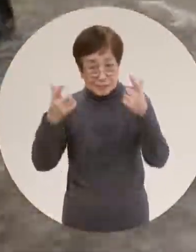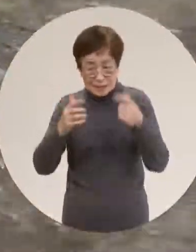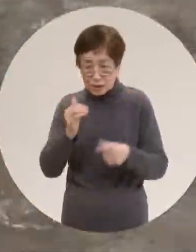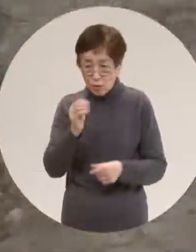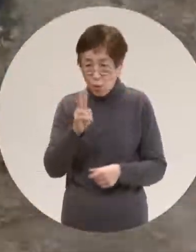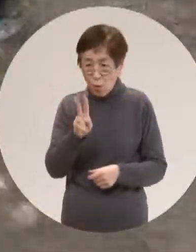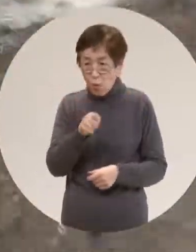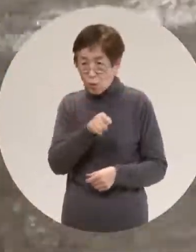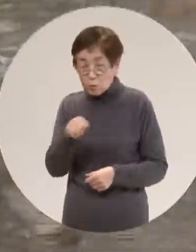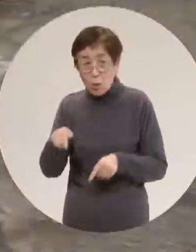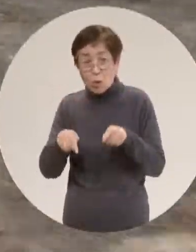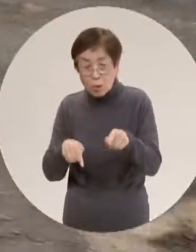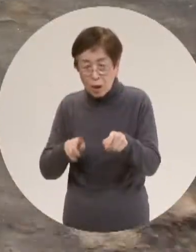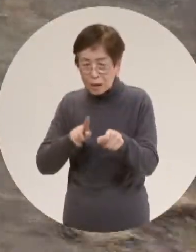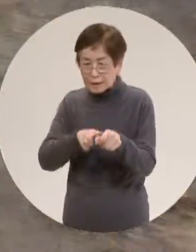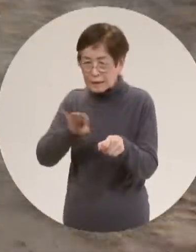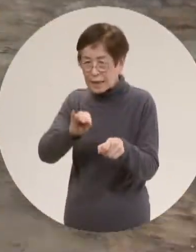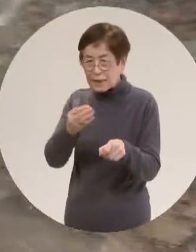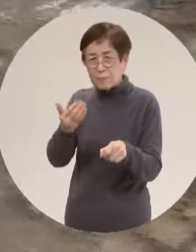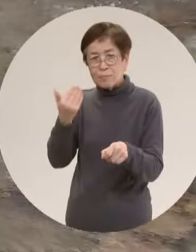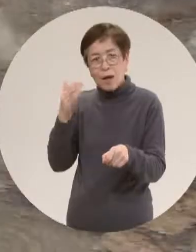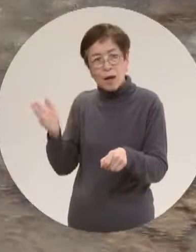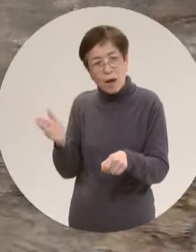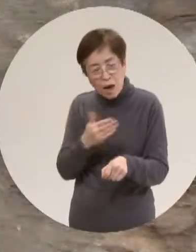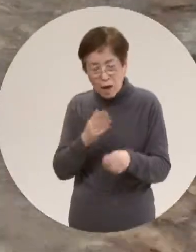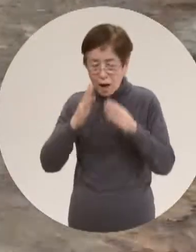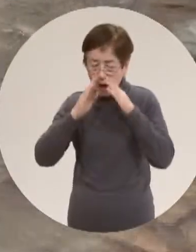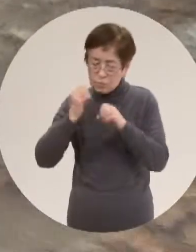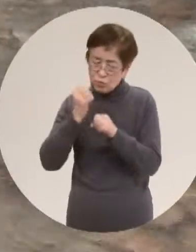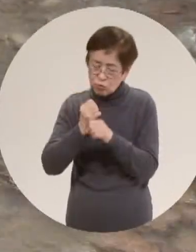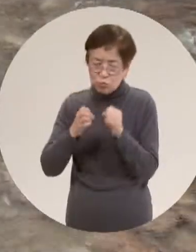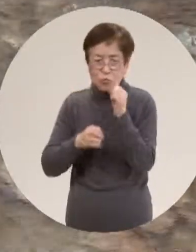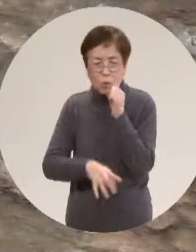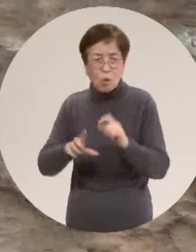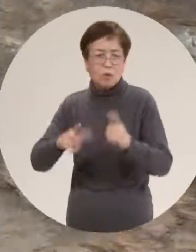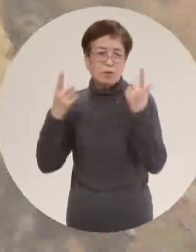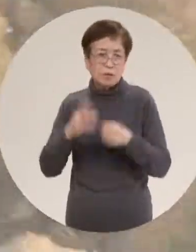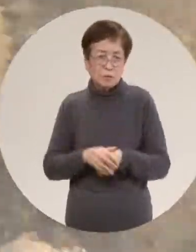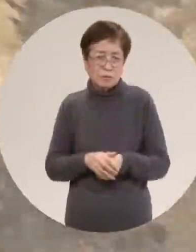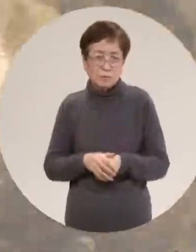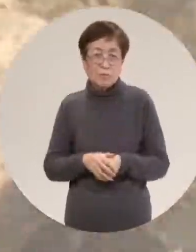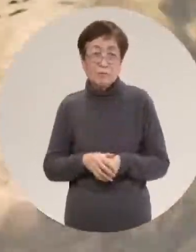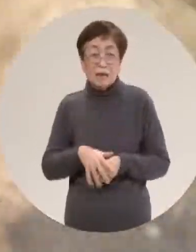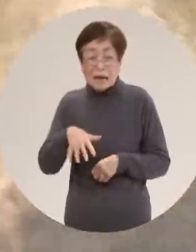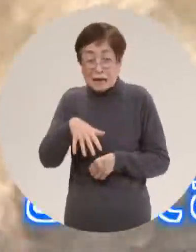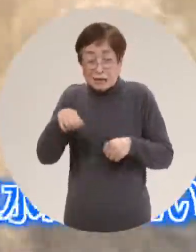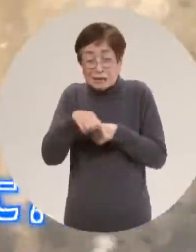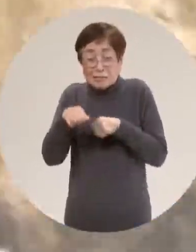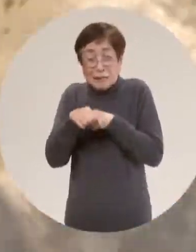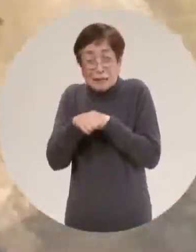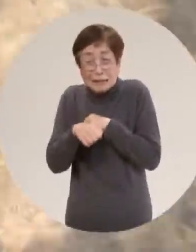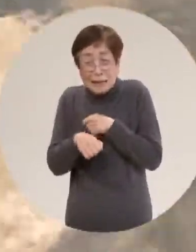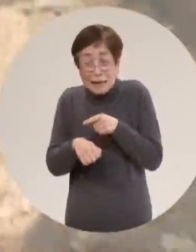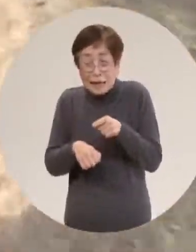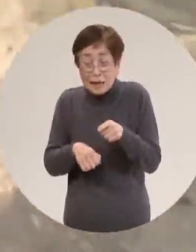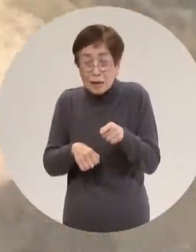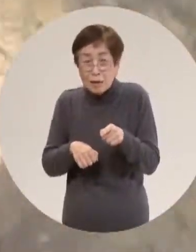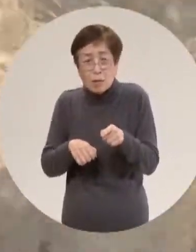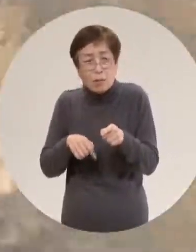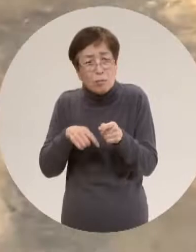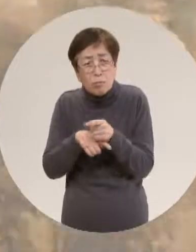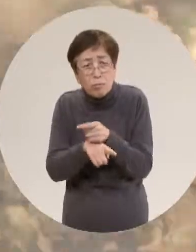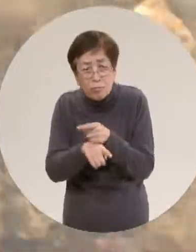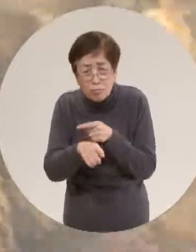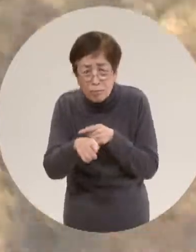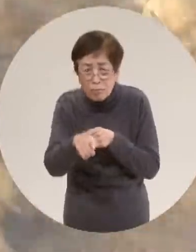というのはもう昔1000年以上前からの和紙の原料。 うわうわうわ冷た